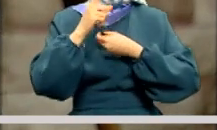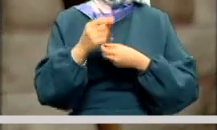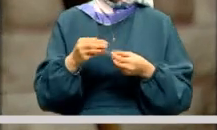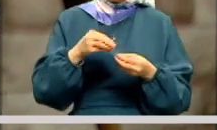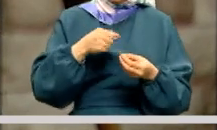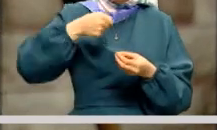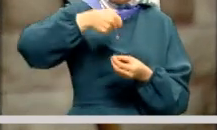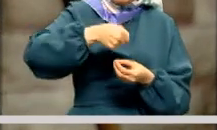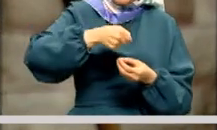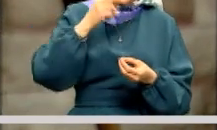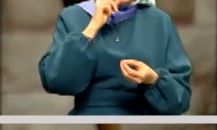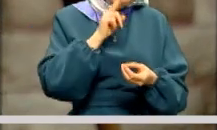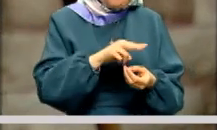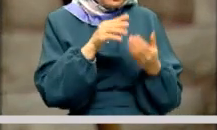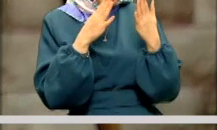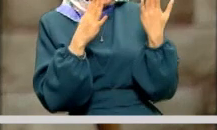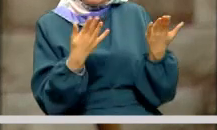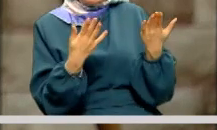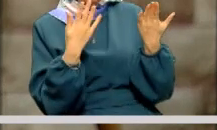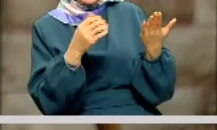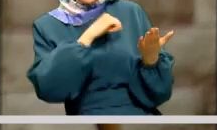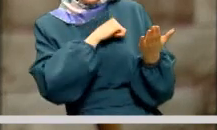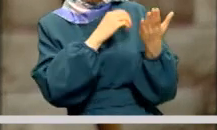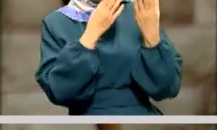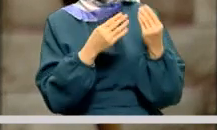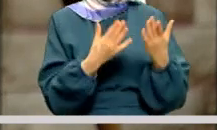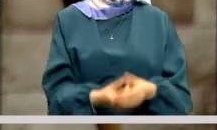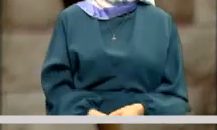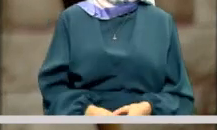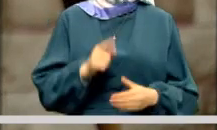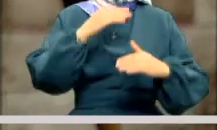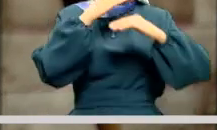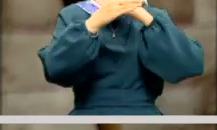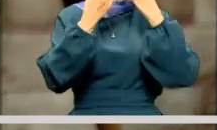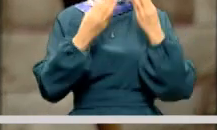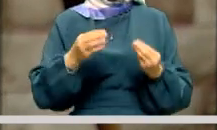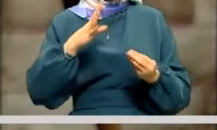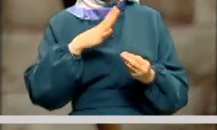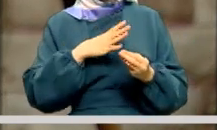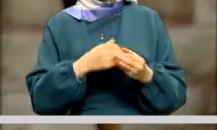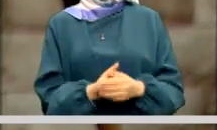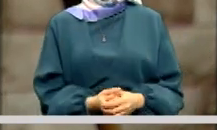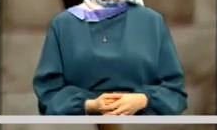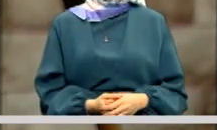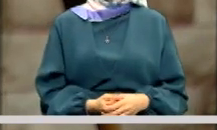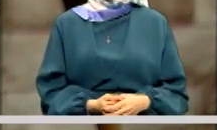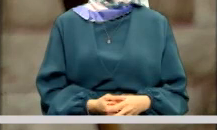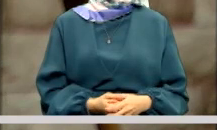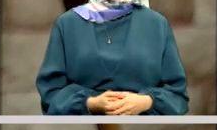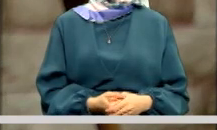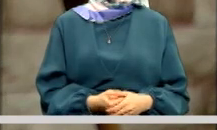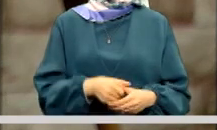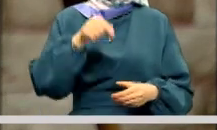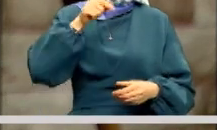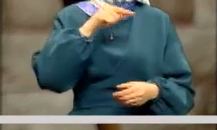görsek veya küçük bir şey görsek acaba diye korkar hale gelen bir toplum yapısına doğru sürükleniyoruz bunu